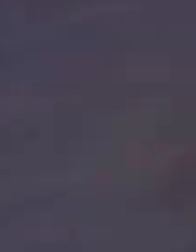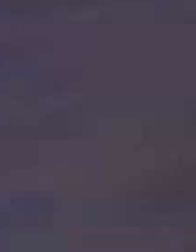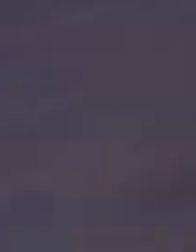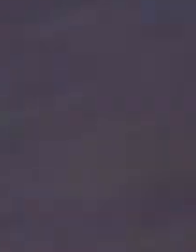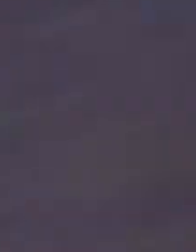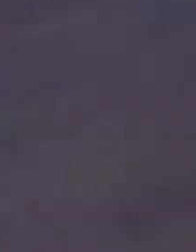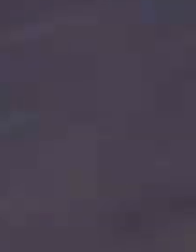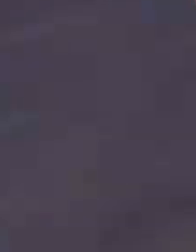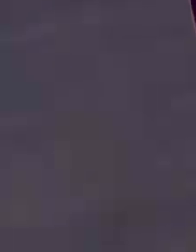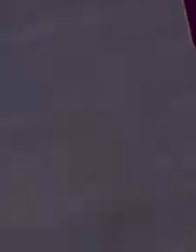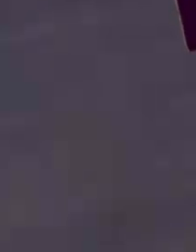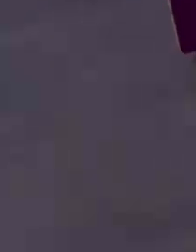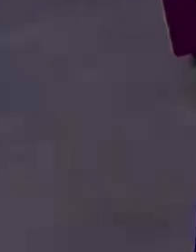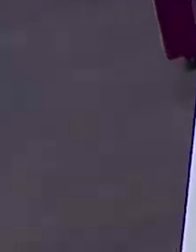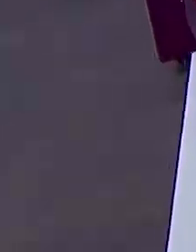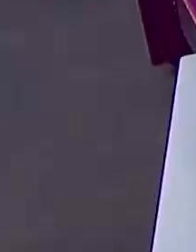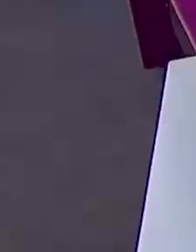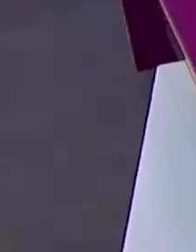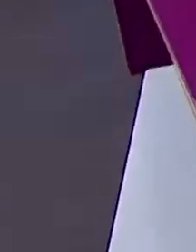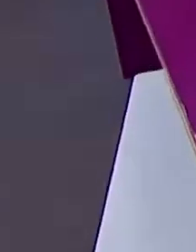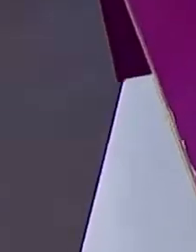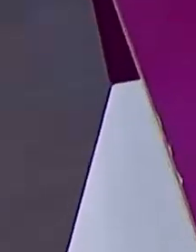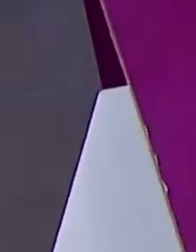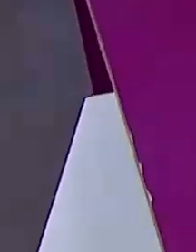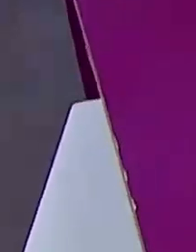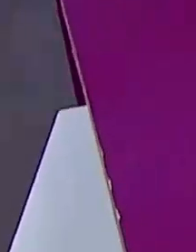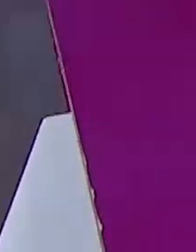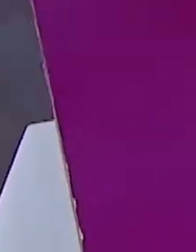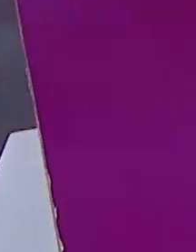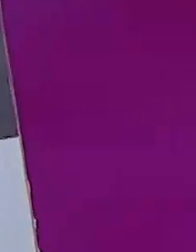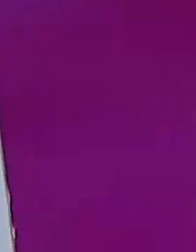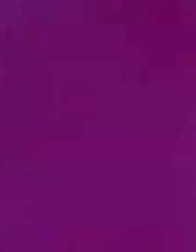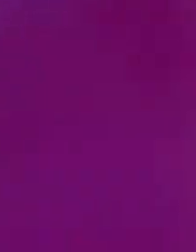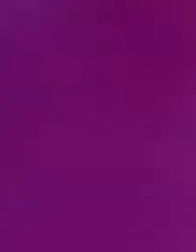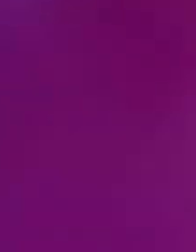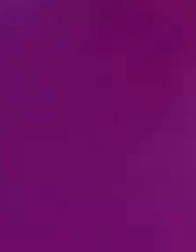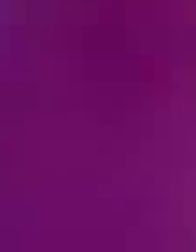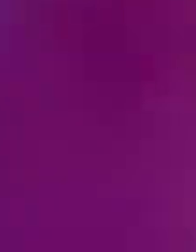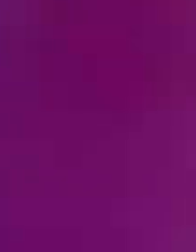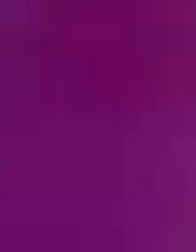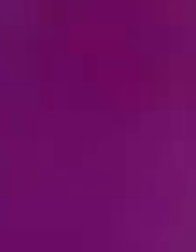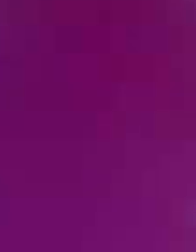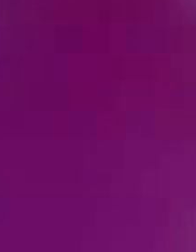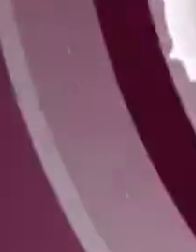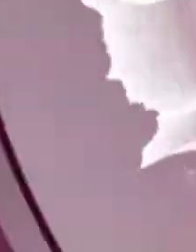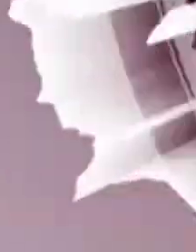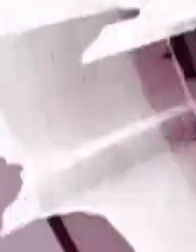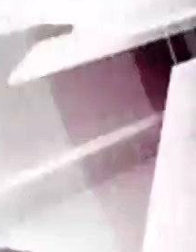Армысыздар, Алматы арнасының эфирінде кешкі жаңалықтар студияда Сая Меңдеке. Бүгін жаңалықтардан көретіндеріңіз.